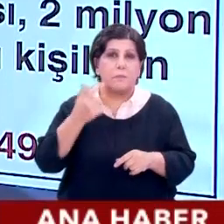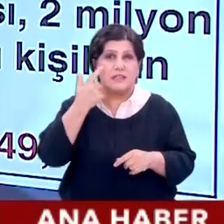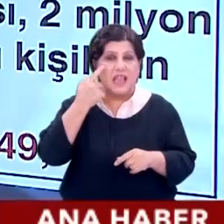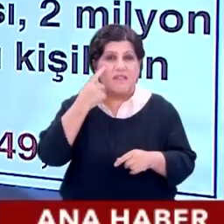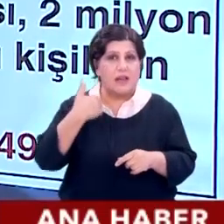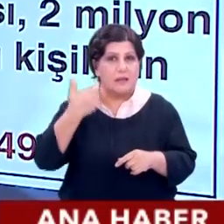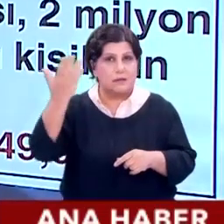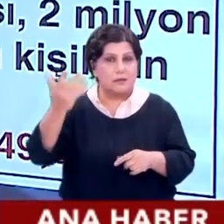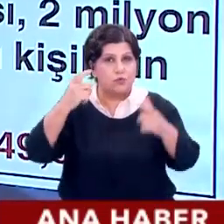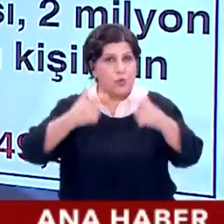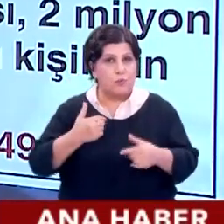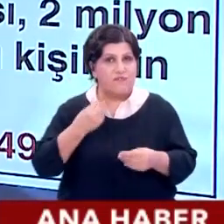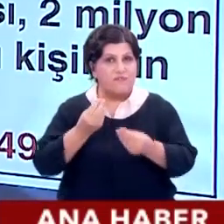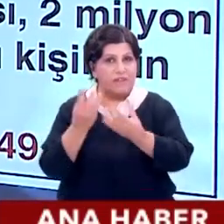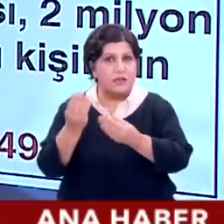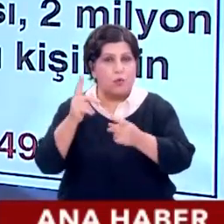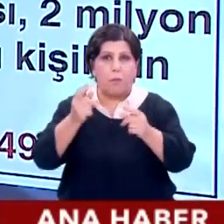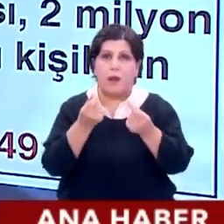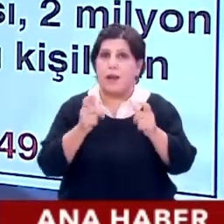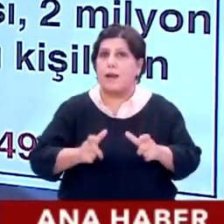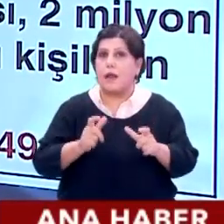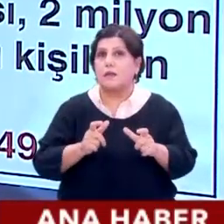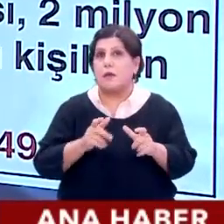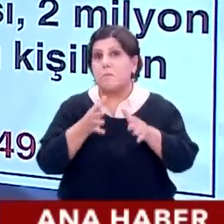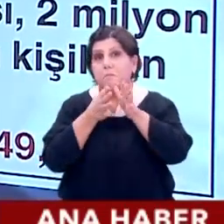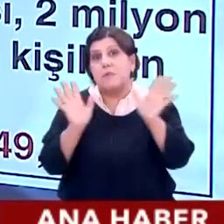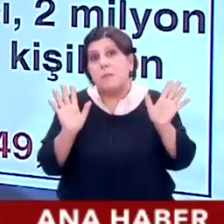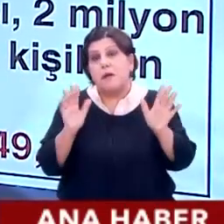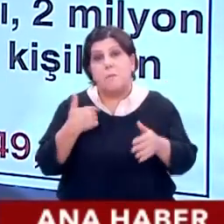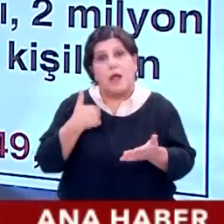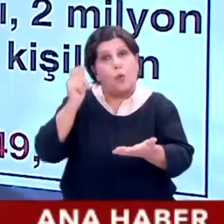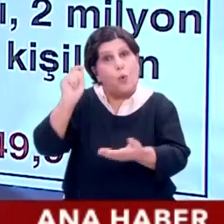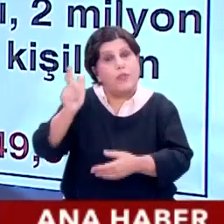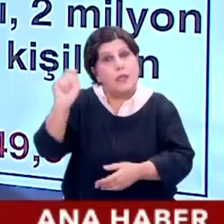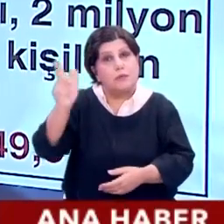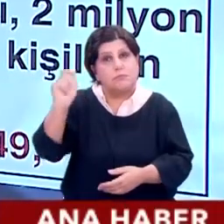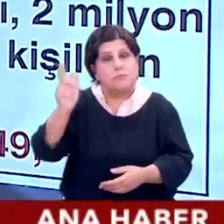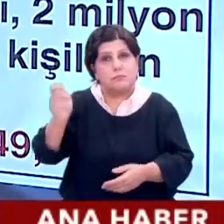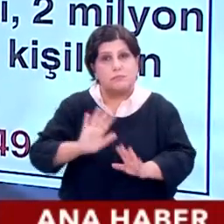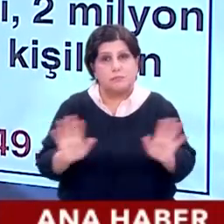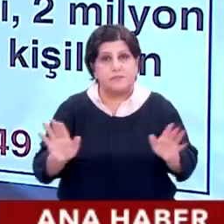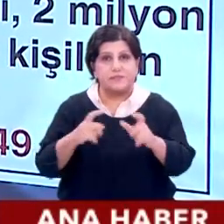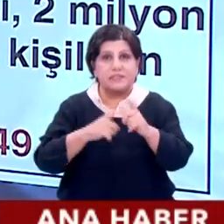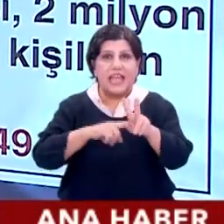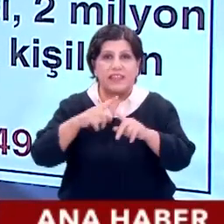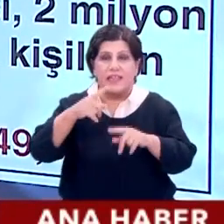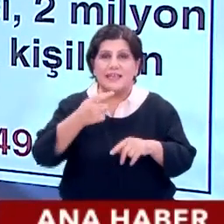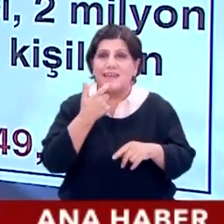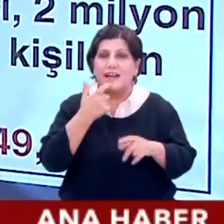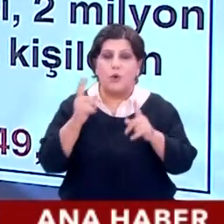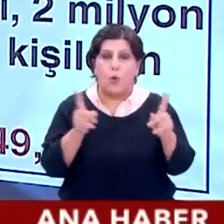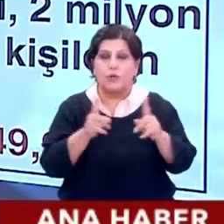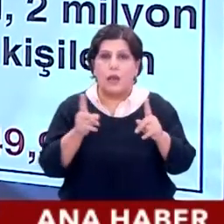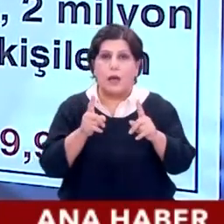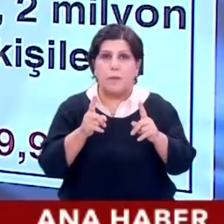yükümlülüğümüz yerine getirmişiz o para nerede bilemem ben ödedim ben ödedim eyt'lilerin yaş ortalaması